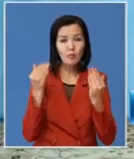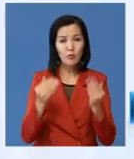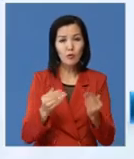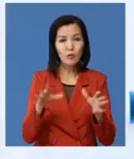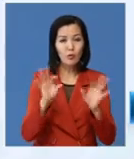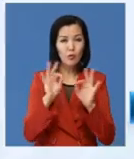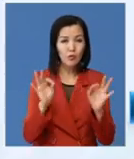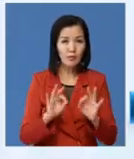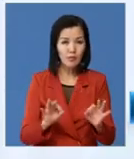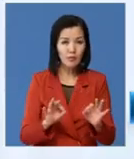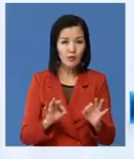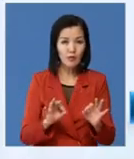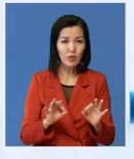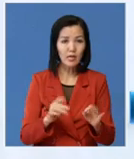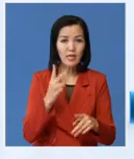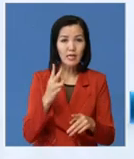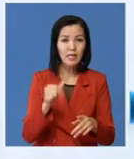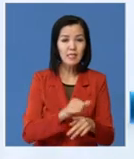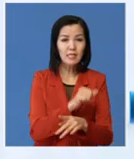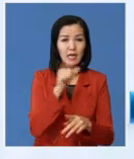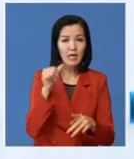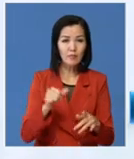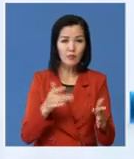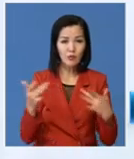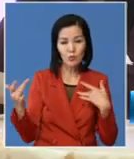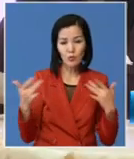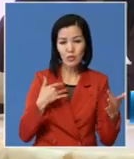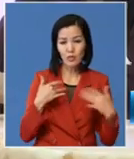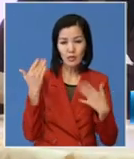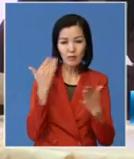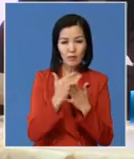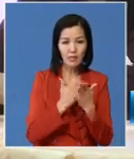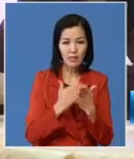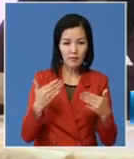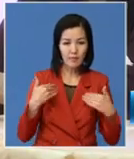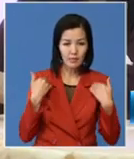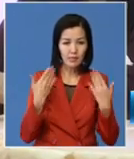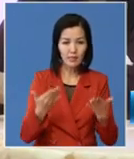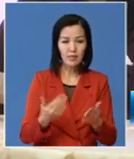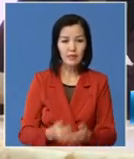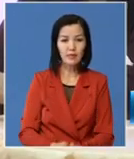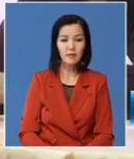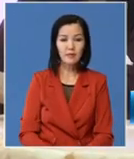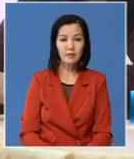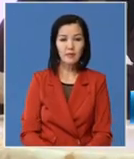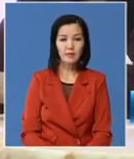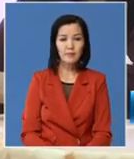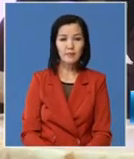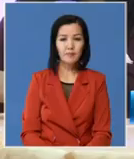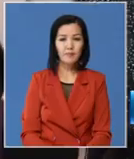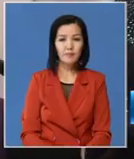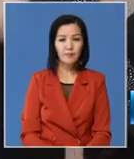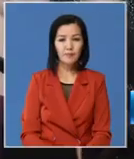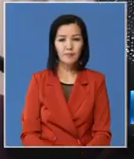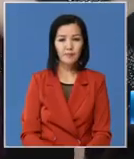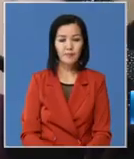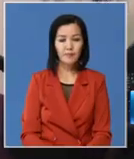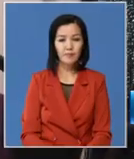шексіз. Жасыл ел еңбек жасақтарына біздің ауданда биылғы жылы ең алғаш осындай үлкен жасақшылар саны артады. Салтанатты жиын